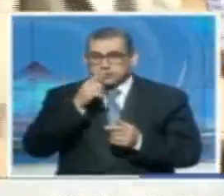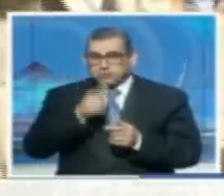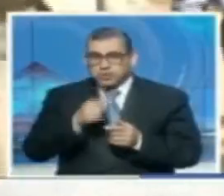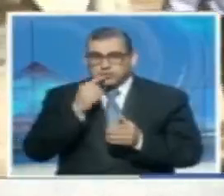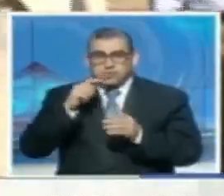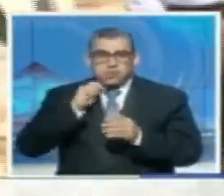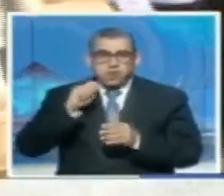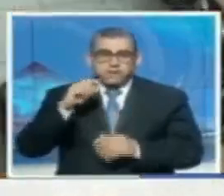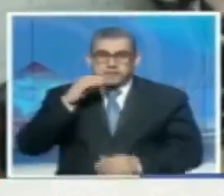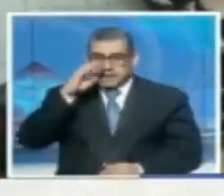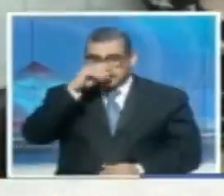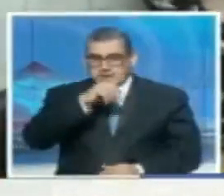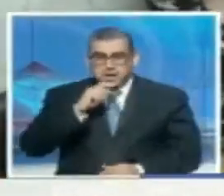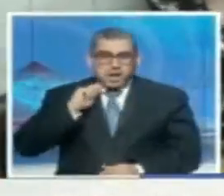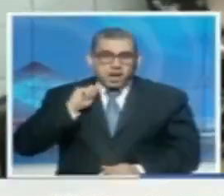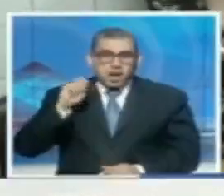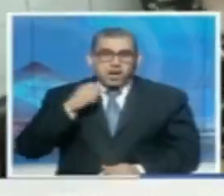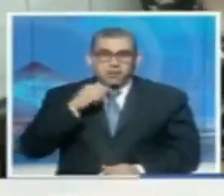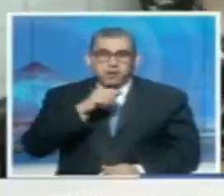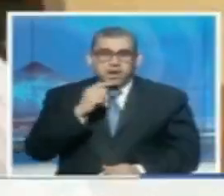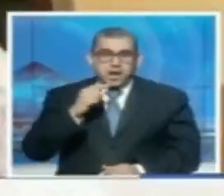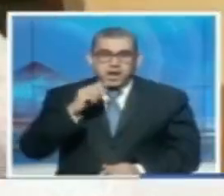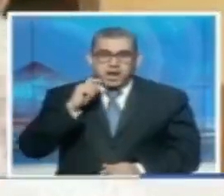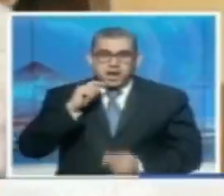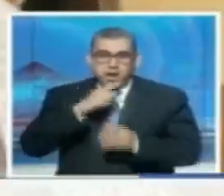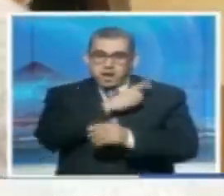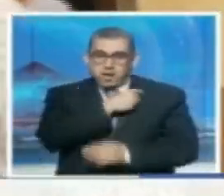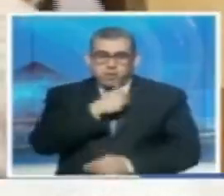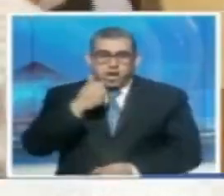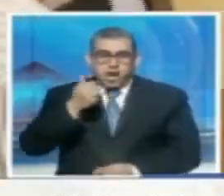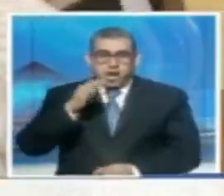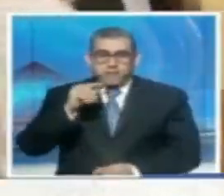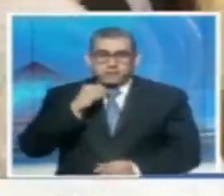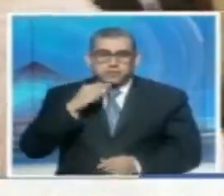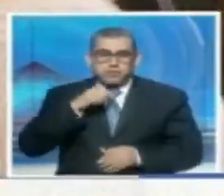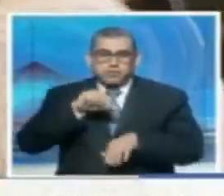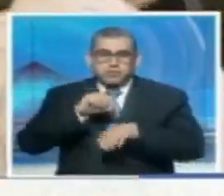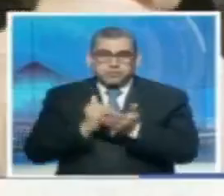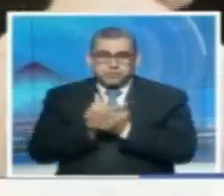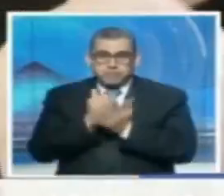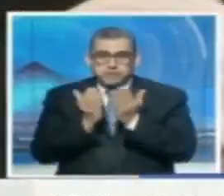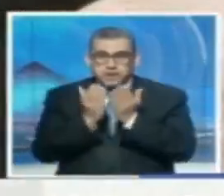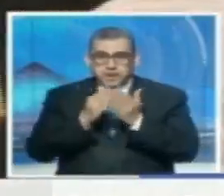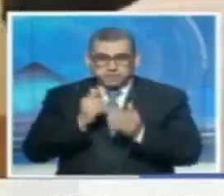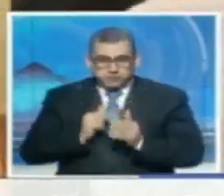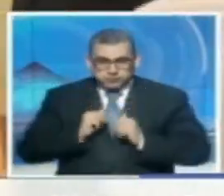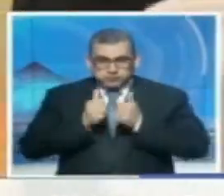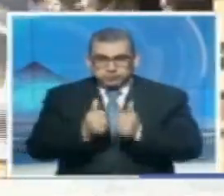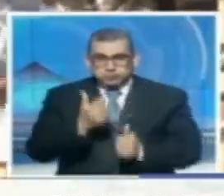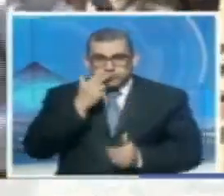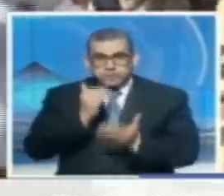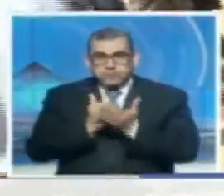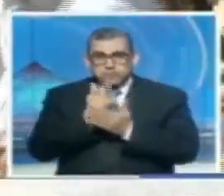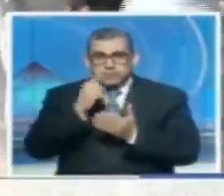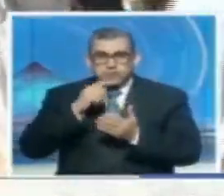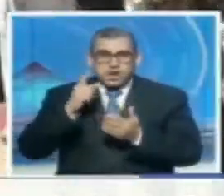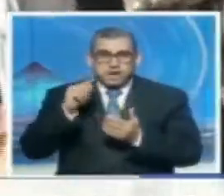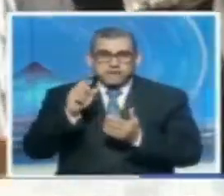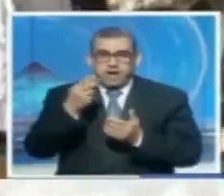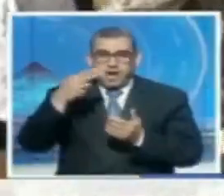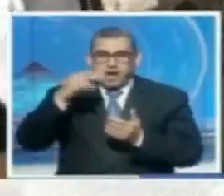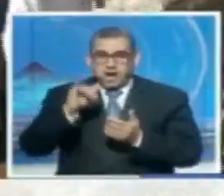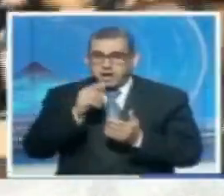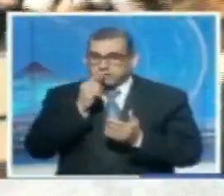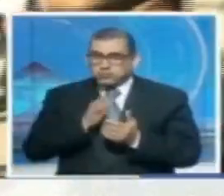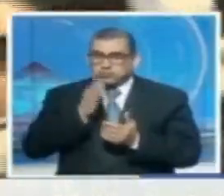محافظ الجيزة اللواء أحمد راشد خلال جولته بلجان مدرسة الشهيد محمد فاروق وهدان ومدرسة رفاعة الطهطاوي على